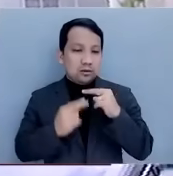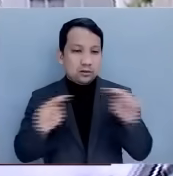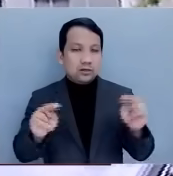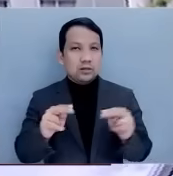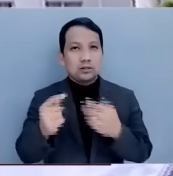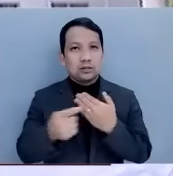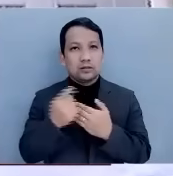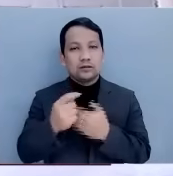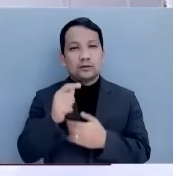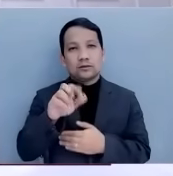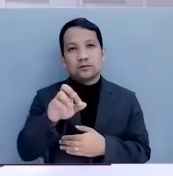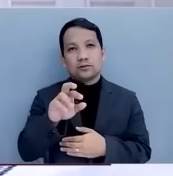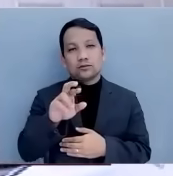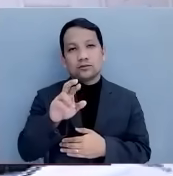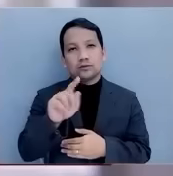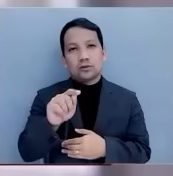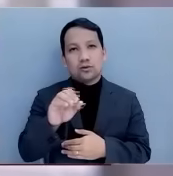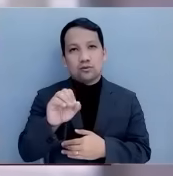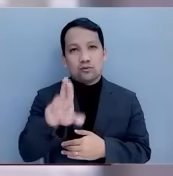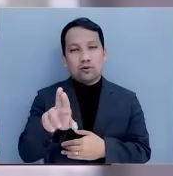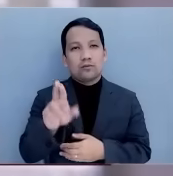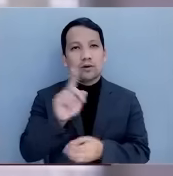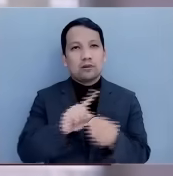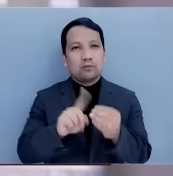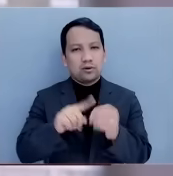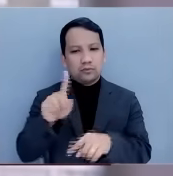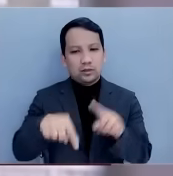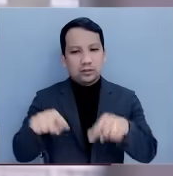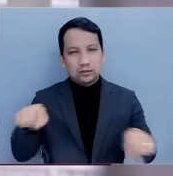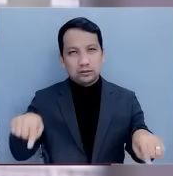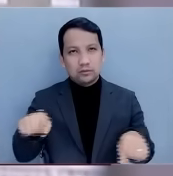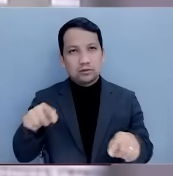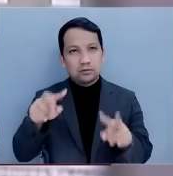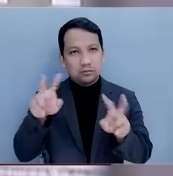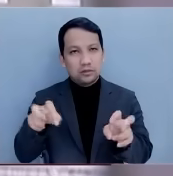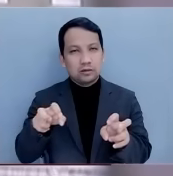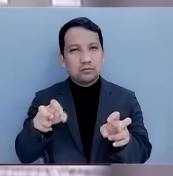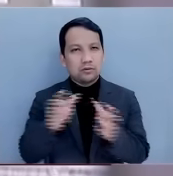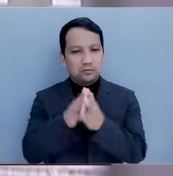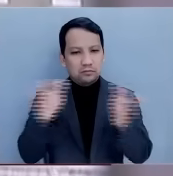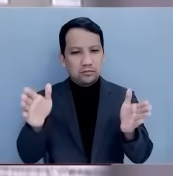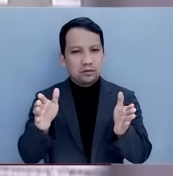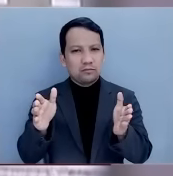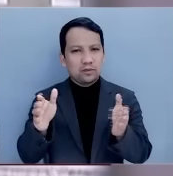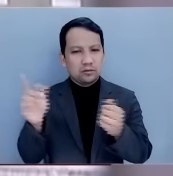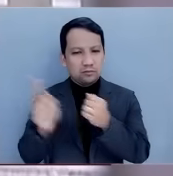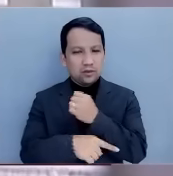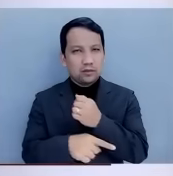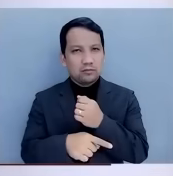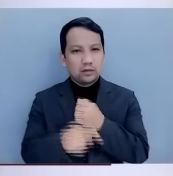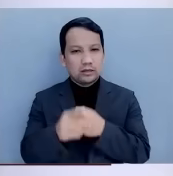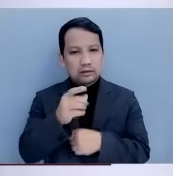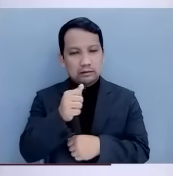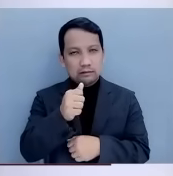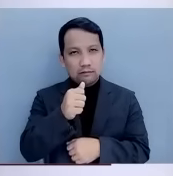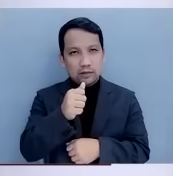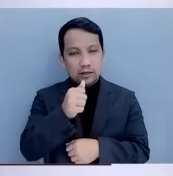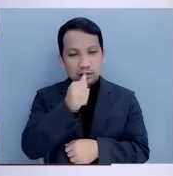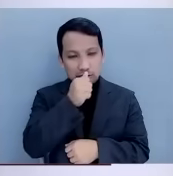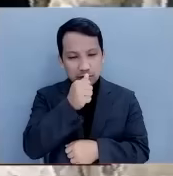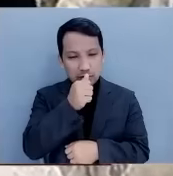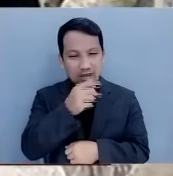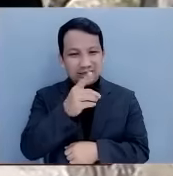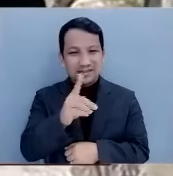temporary restraining order ang SC, bunsod ng iba't ibang issue gaya ng napakalaking multa, data privacy at depektibong